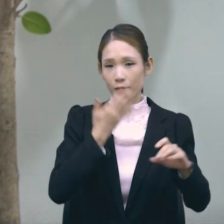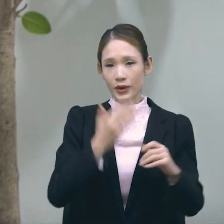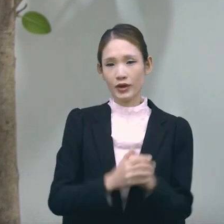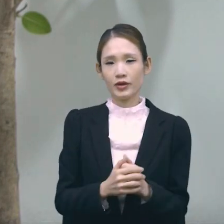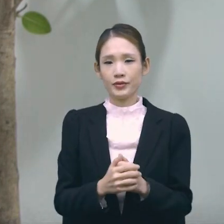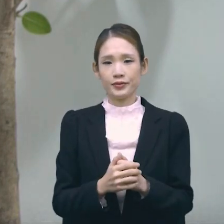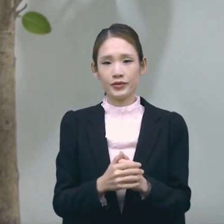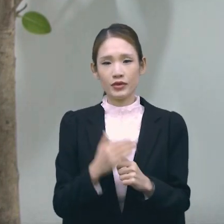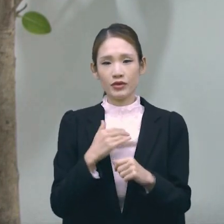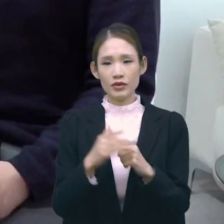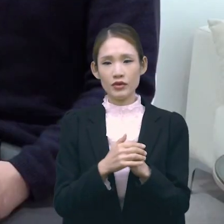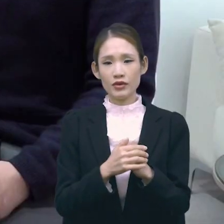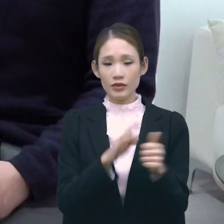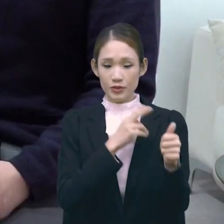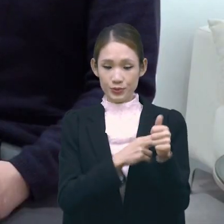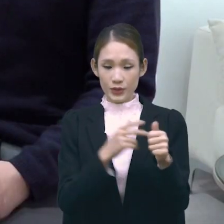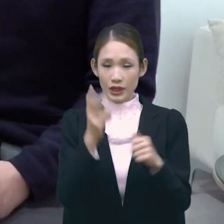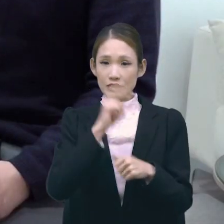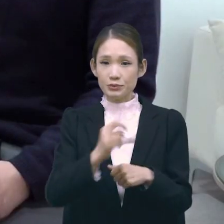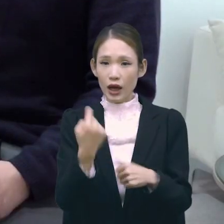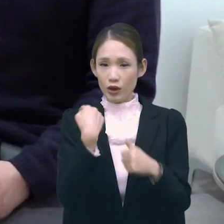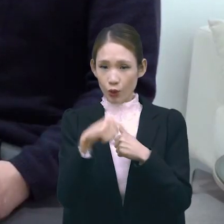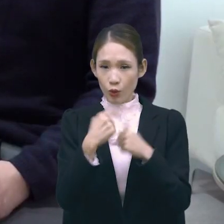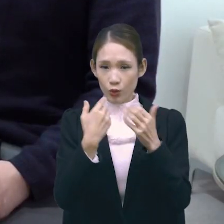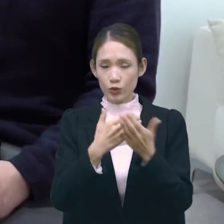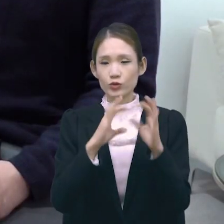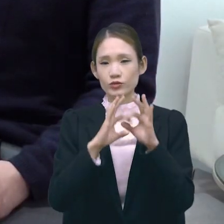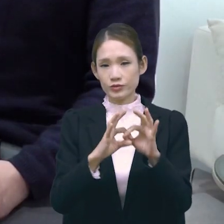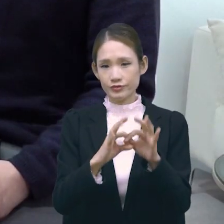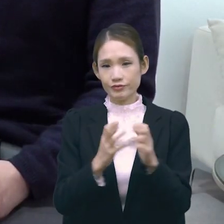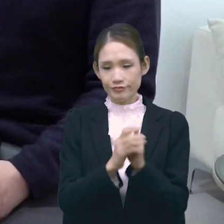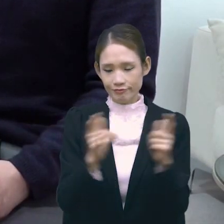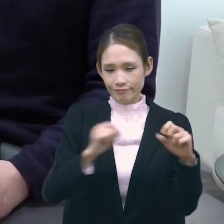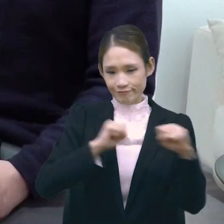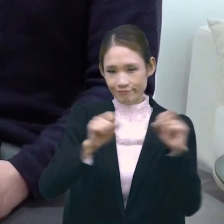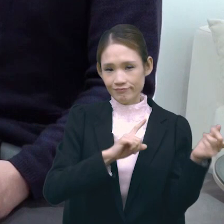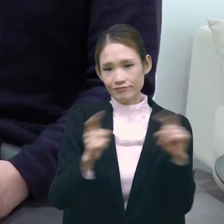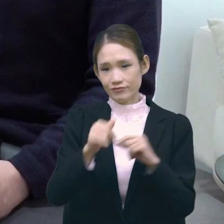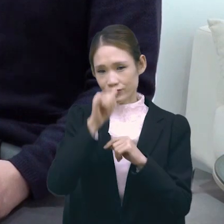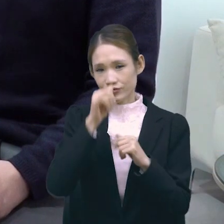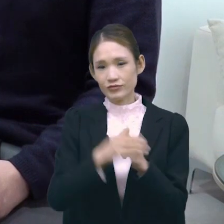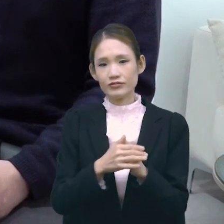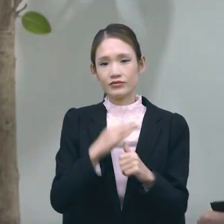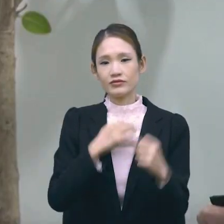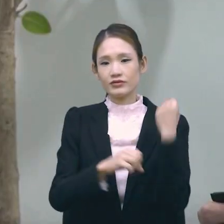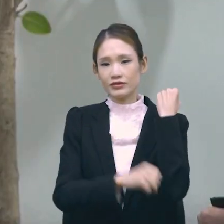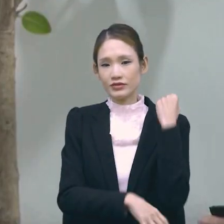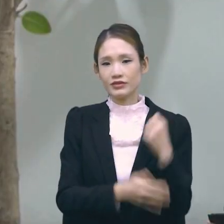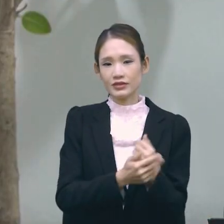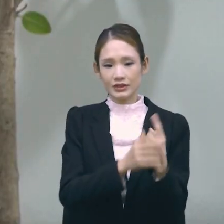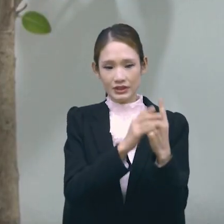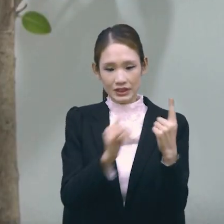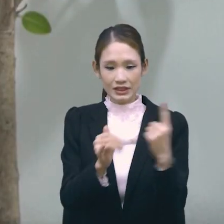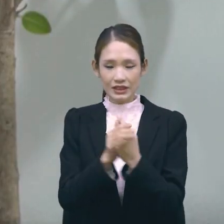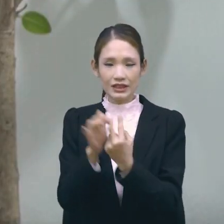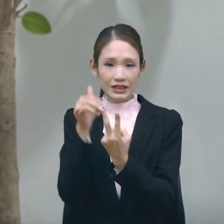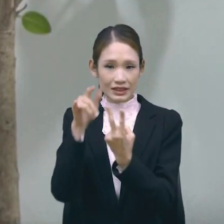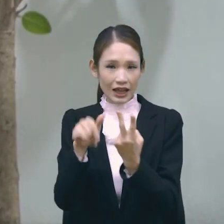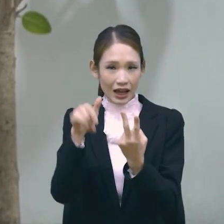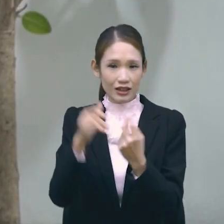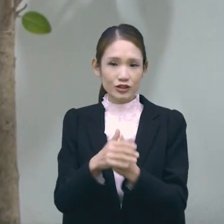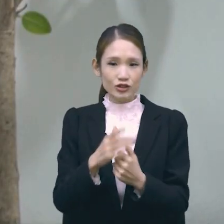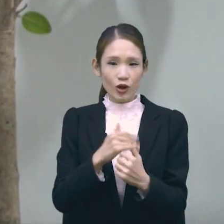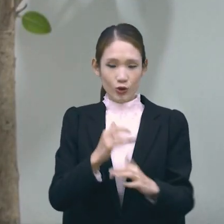뭐 안마를 하고 싶으면 할 수는 있습니다. 근데 그래도 지금 한빛맹학교 같은 경우는 음악 교육을 통해서 다양한 방식으로 맞아. 활성화하고 있잖아요. 그렇죠. 저희는 일단 기본적으로 1인